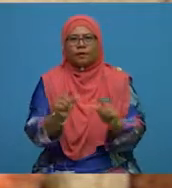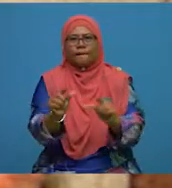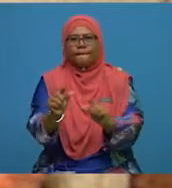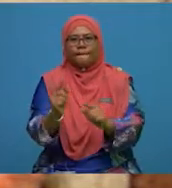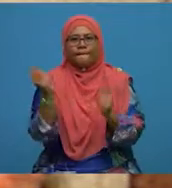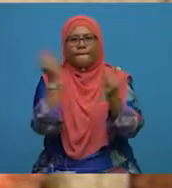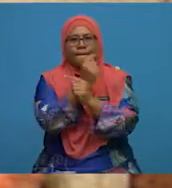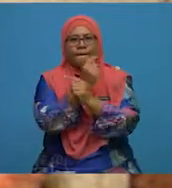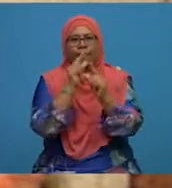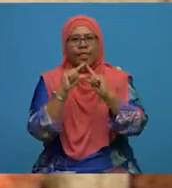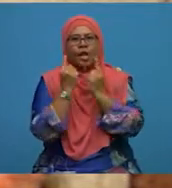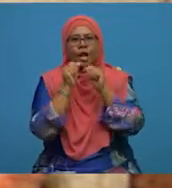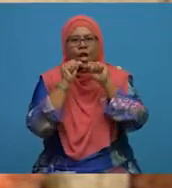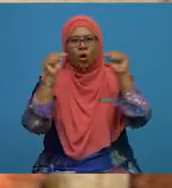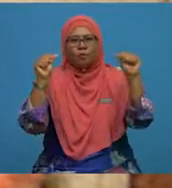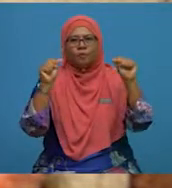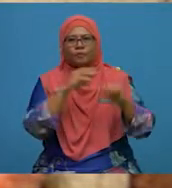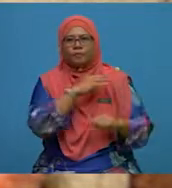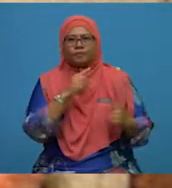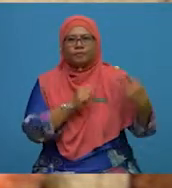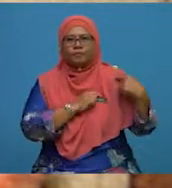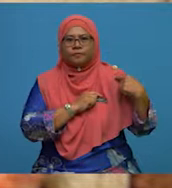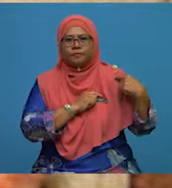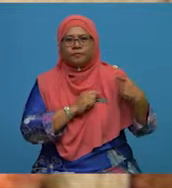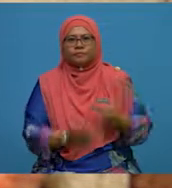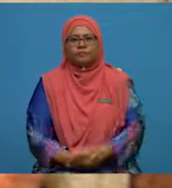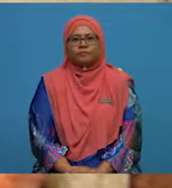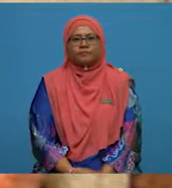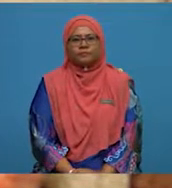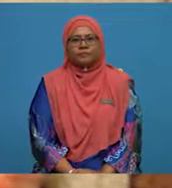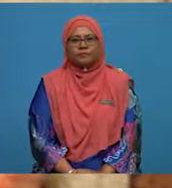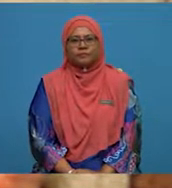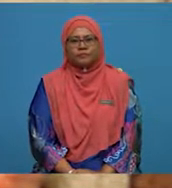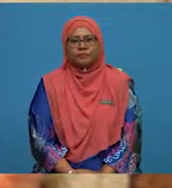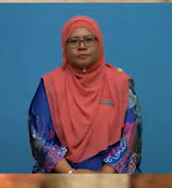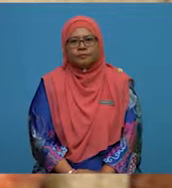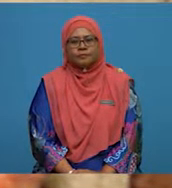gerakan penentangan golongan awam dan tentera.